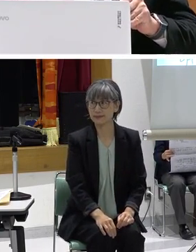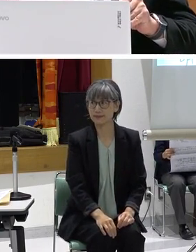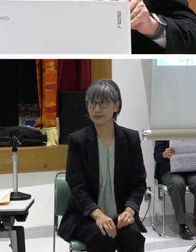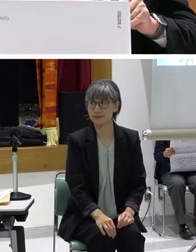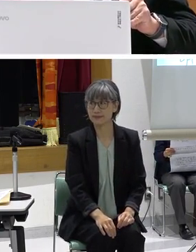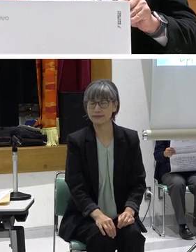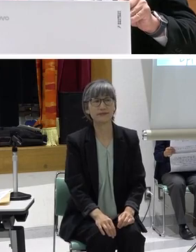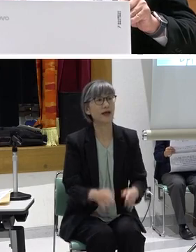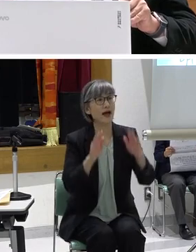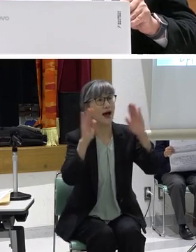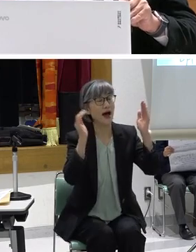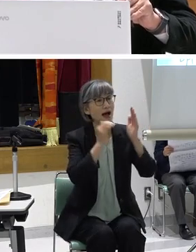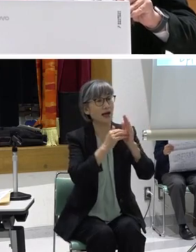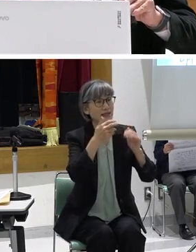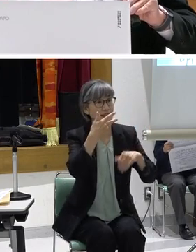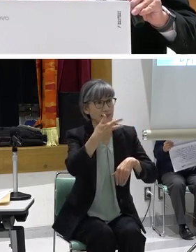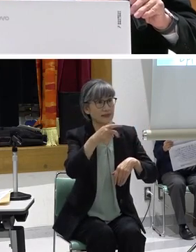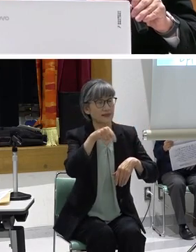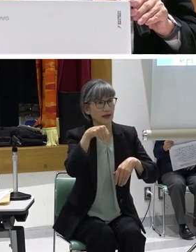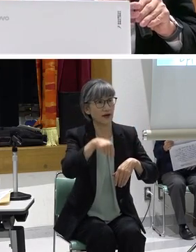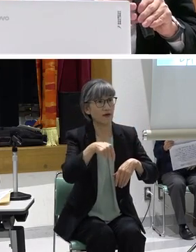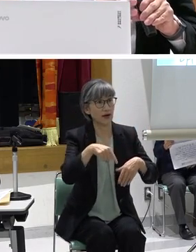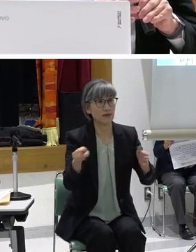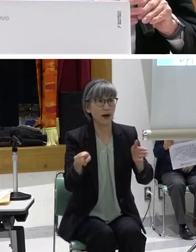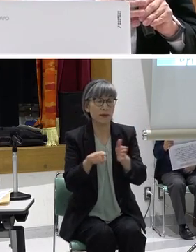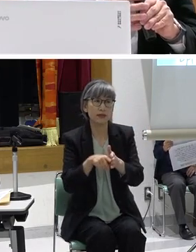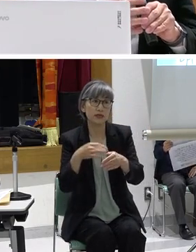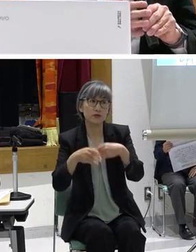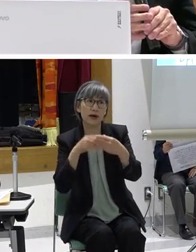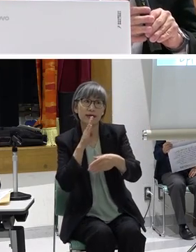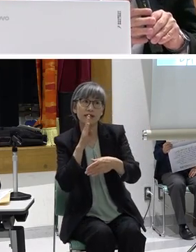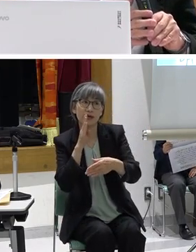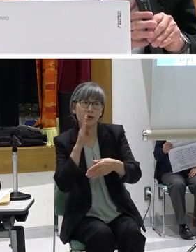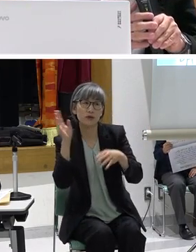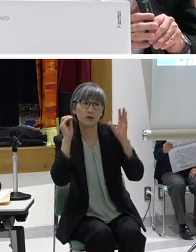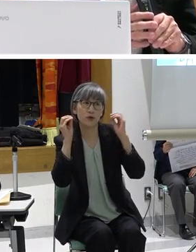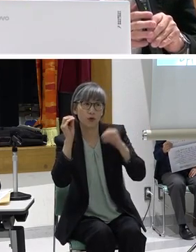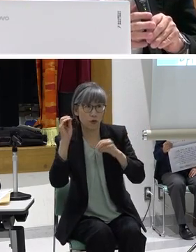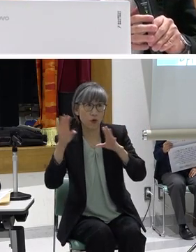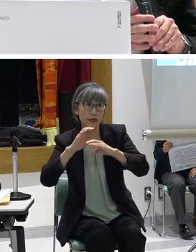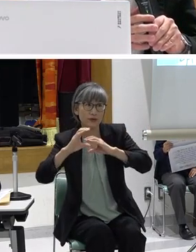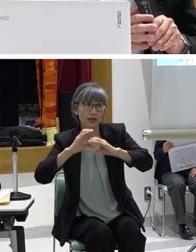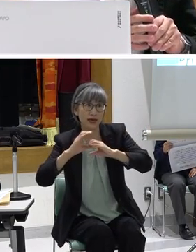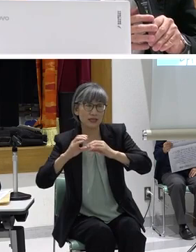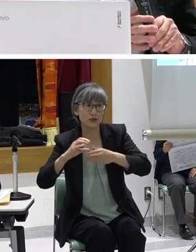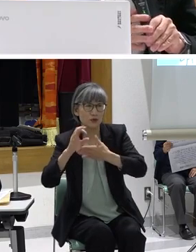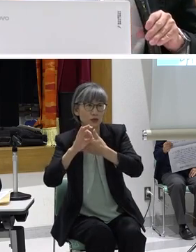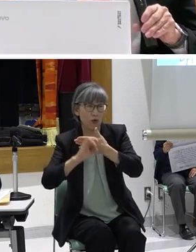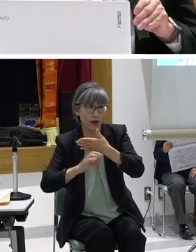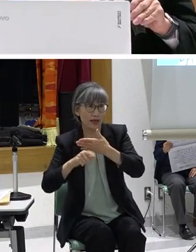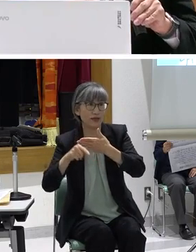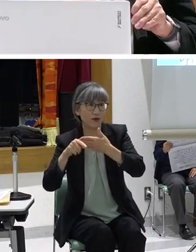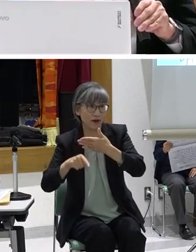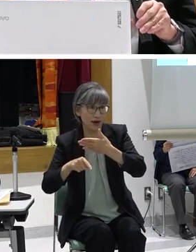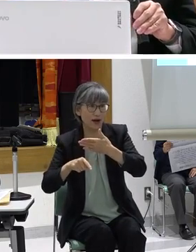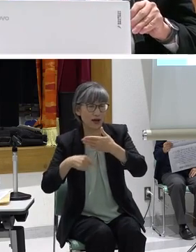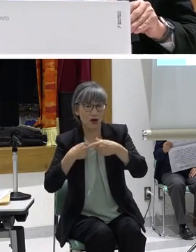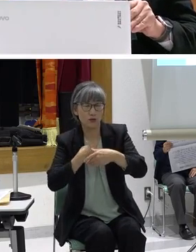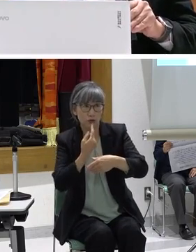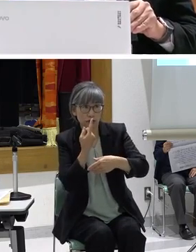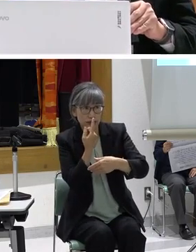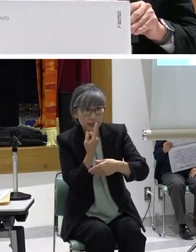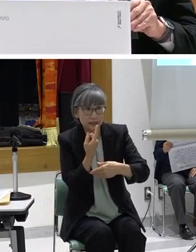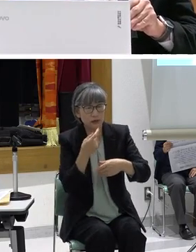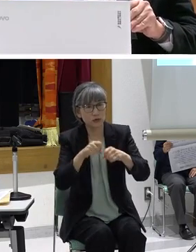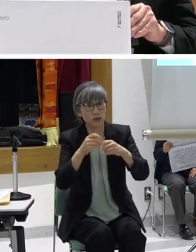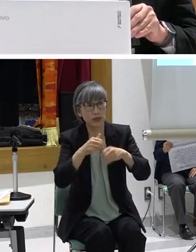明石市ではですね、今まで手話言語情報コミュニケーション条例とか独自の障害差